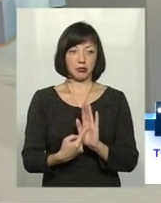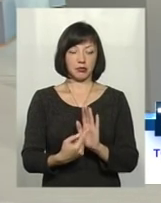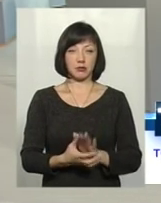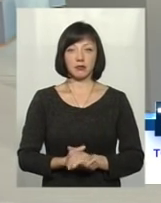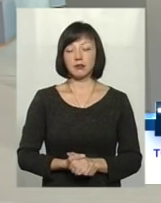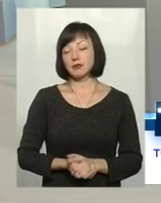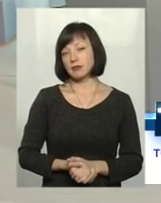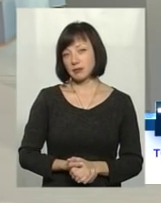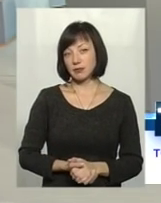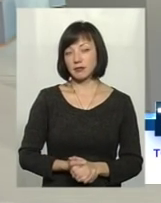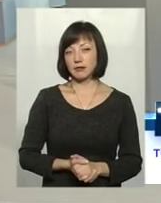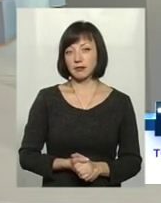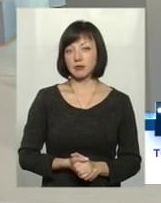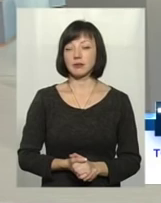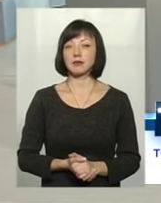Ну,